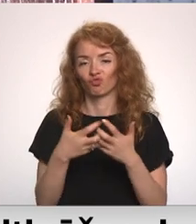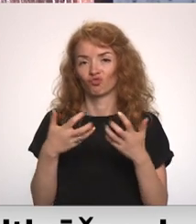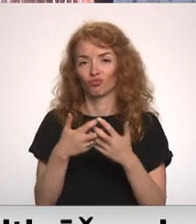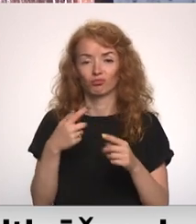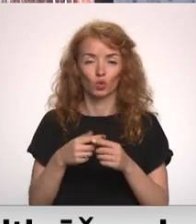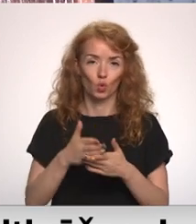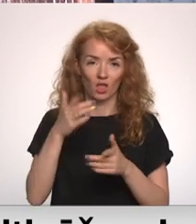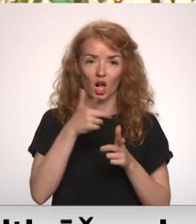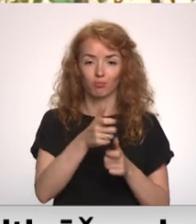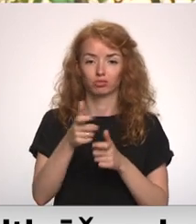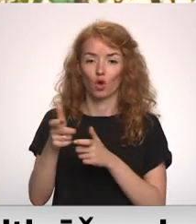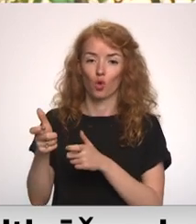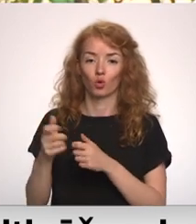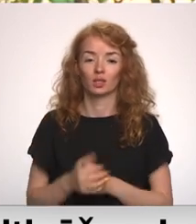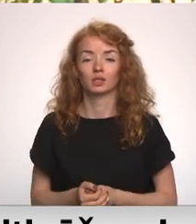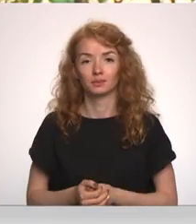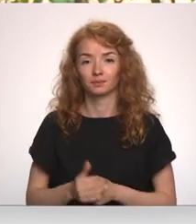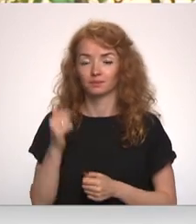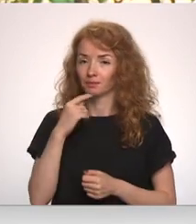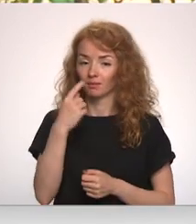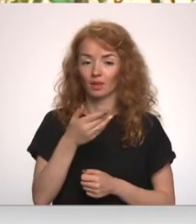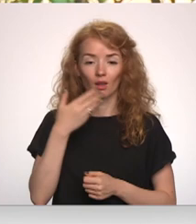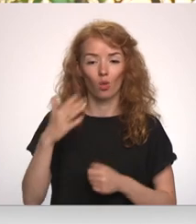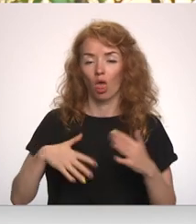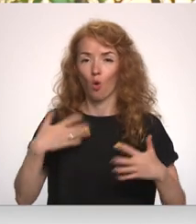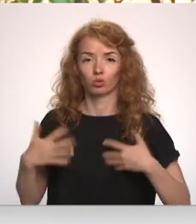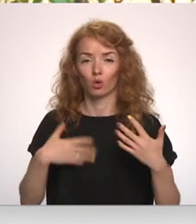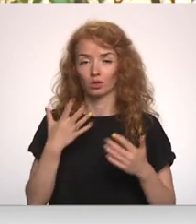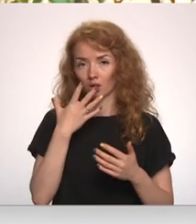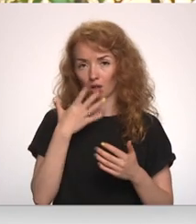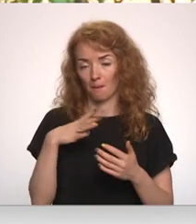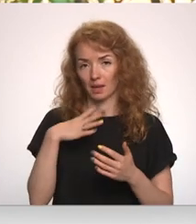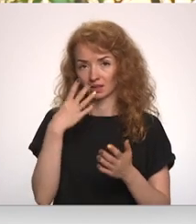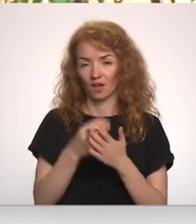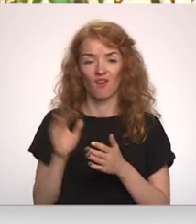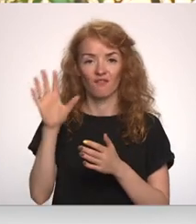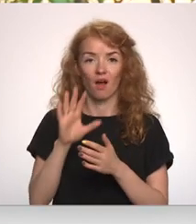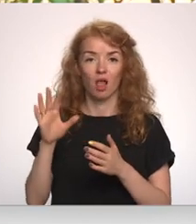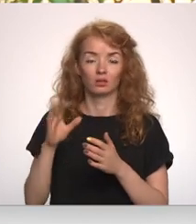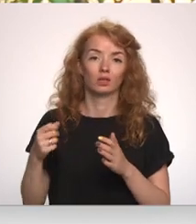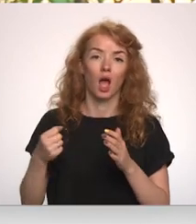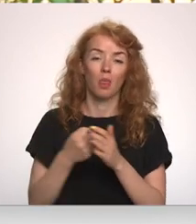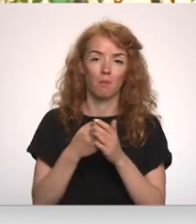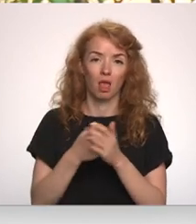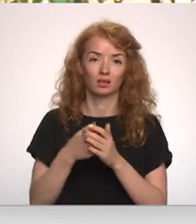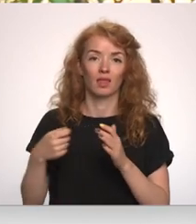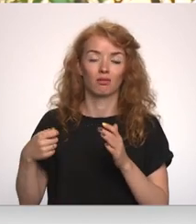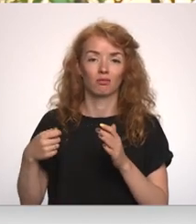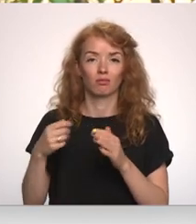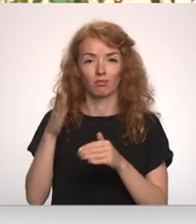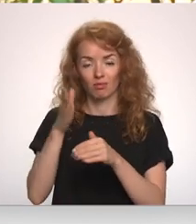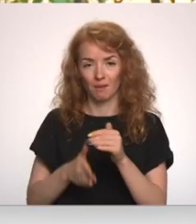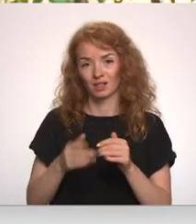un notiek apšaudas. Nav jozatraucās, kāpēc sova valsts atbalsta pieejamo termiņa beigumu, kā es jau minēju,